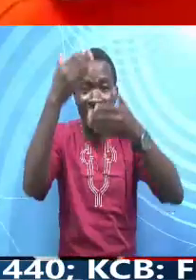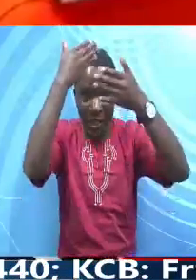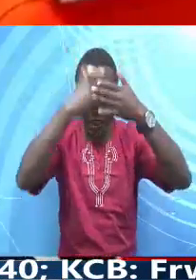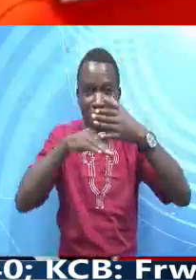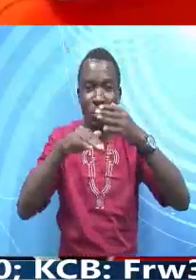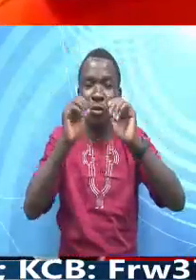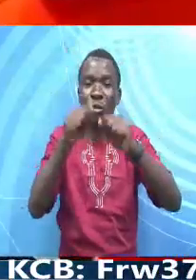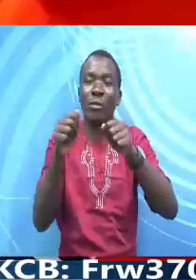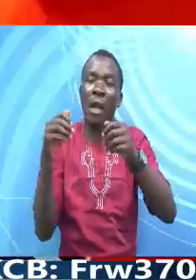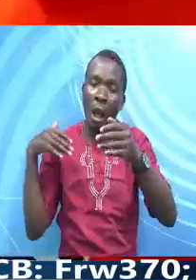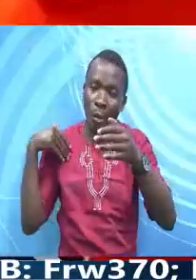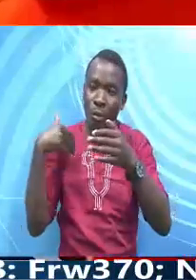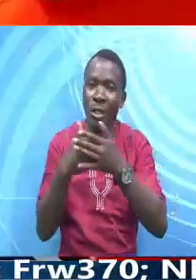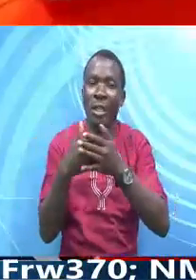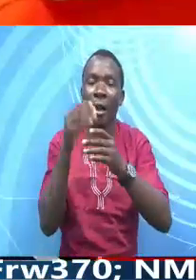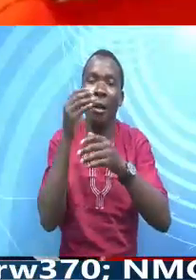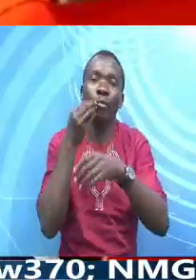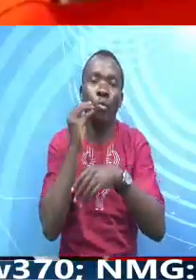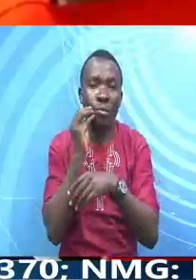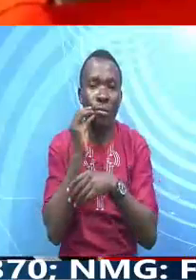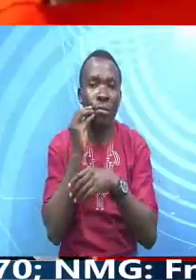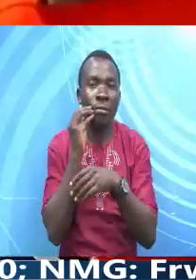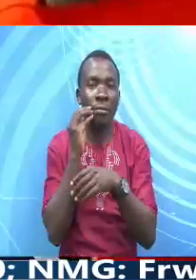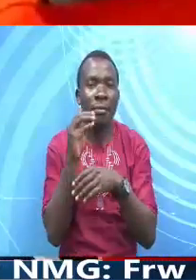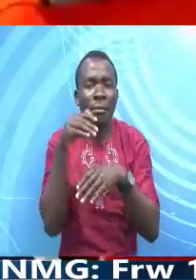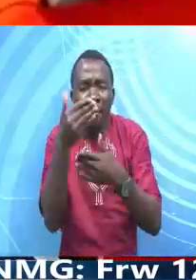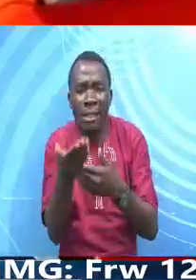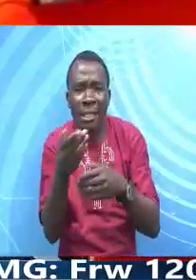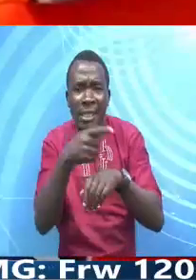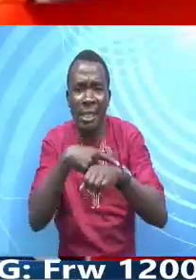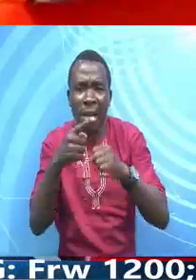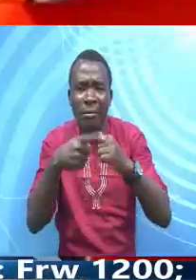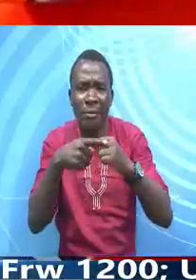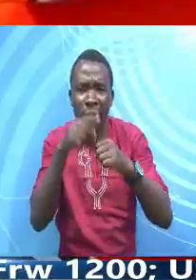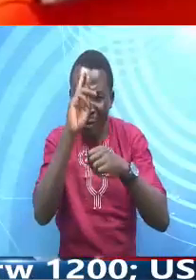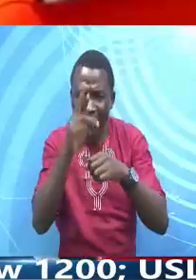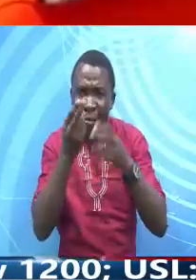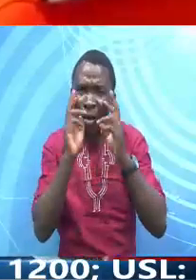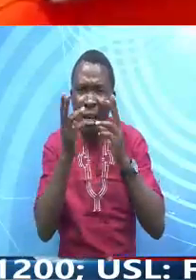twageze mu rugo. Saa 12 zo kwibahiriza, murabona hari ikigoye kirimo?